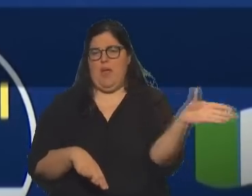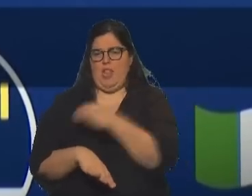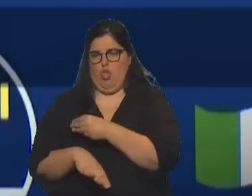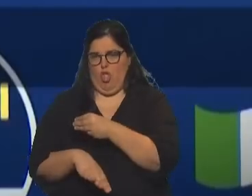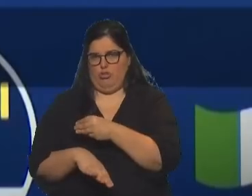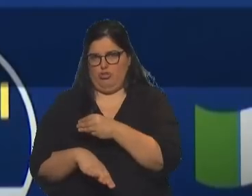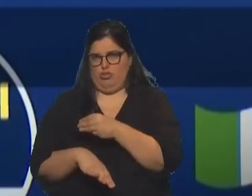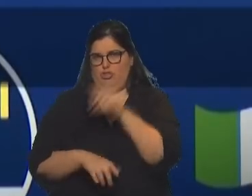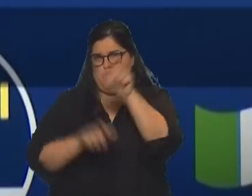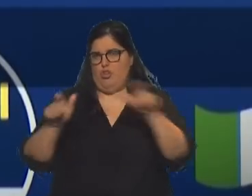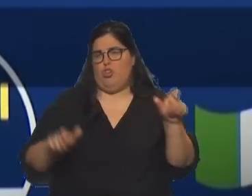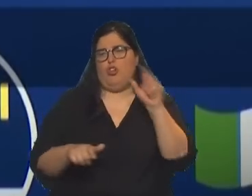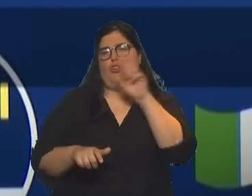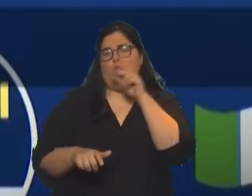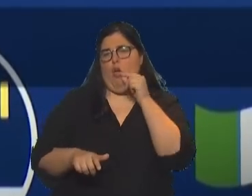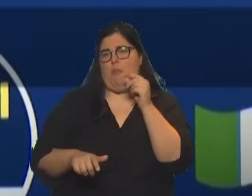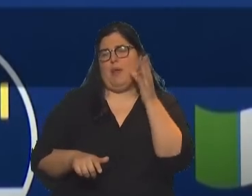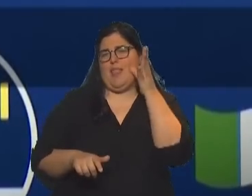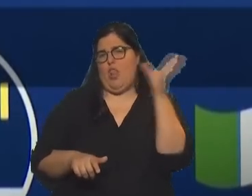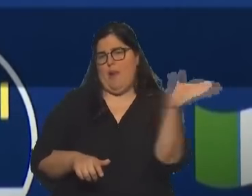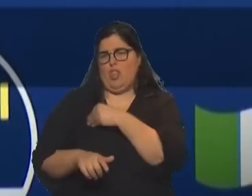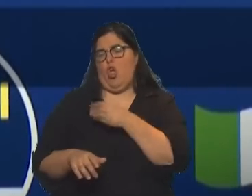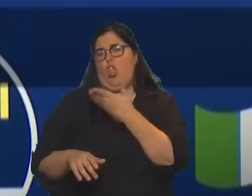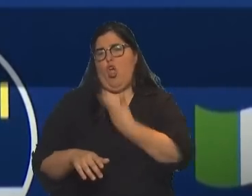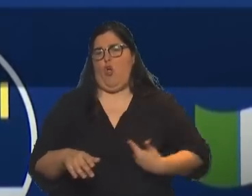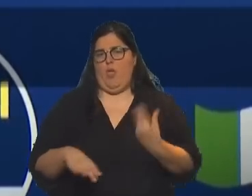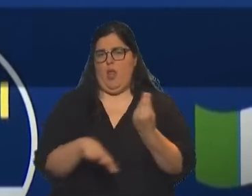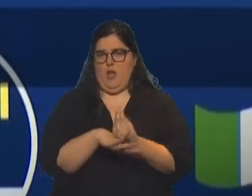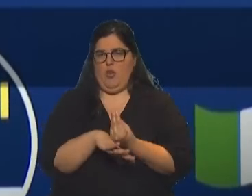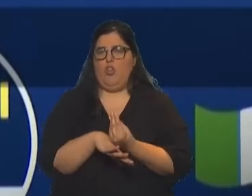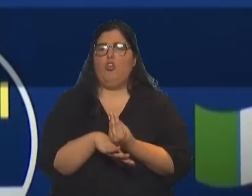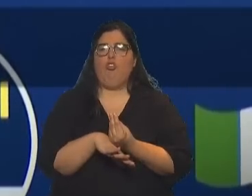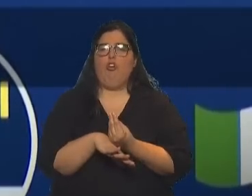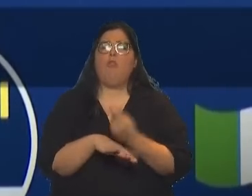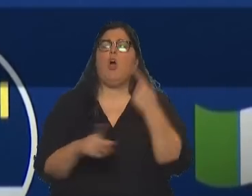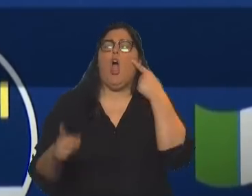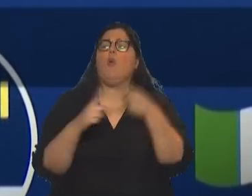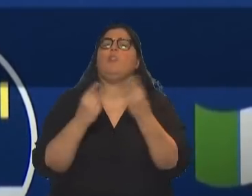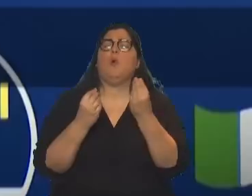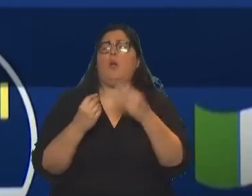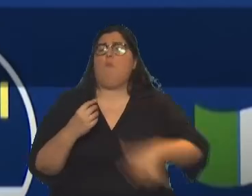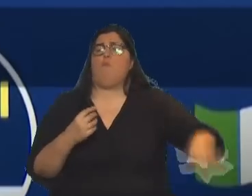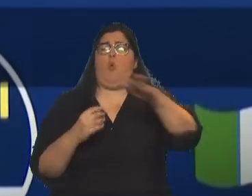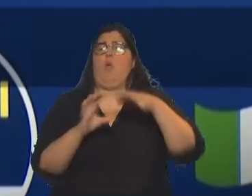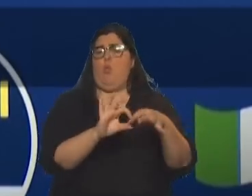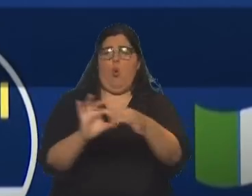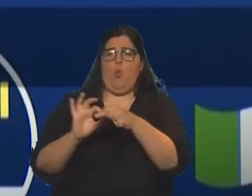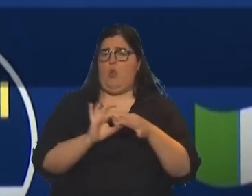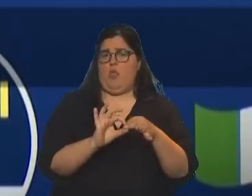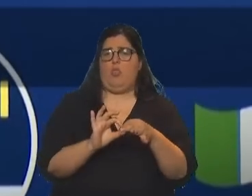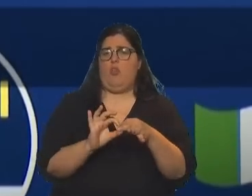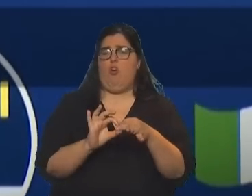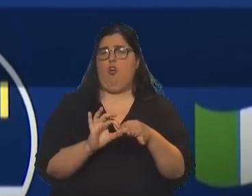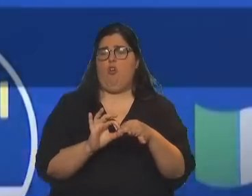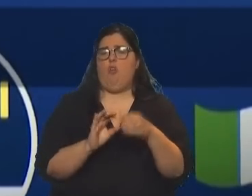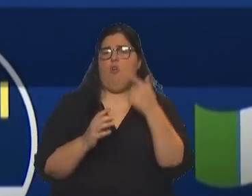tutti. Lo faremo per tutti gli italiani, lo faremo con l'obiettivo di unire questo popolo,